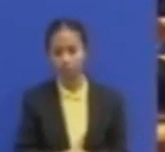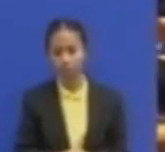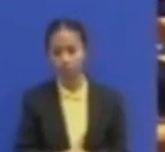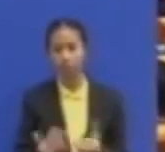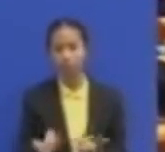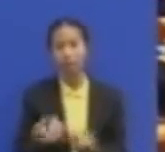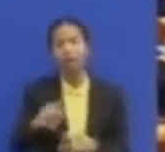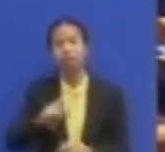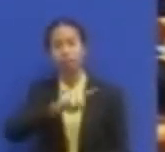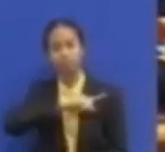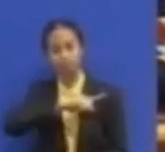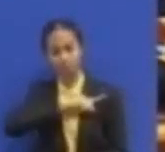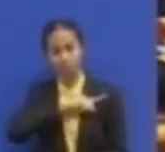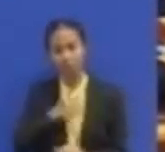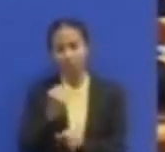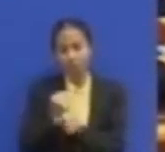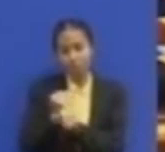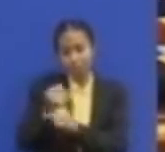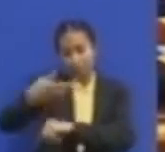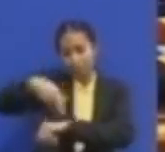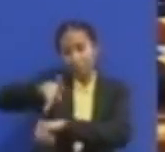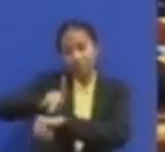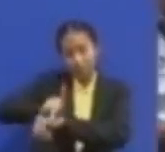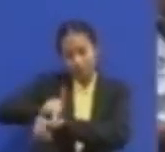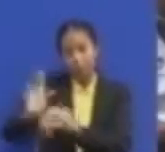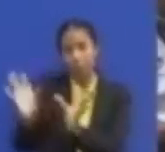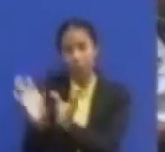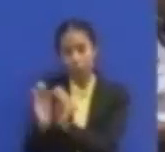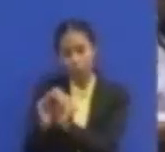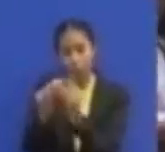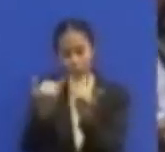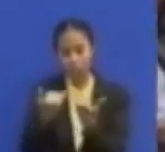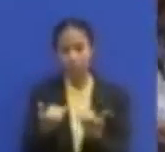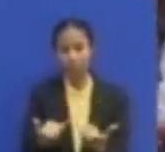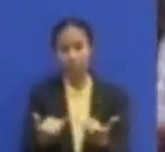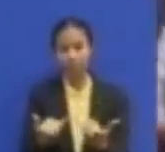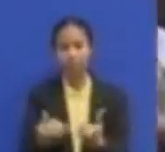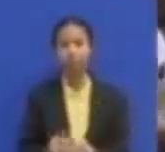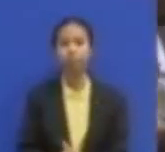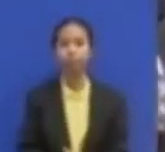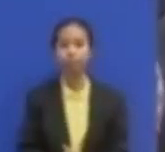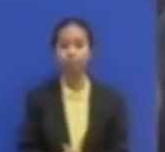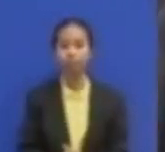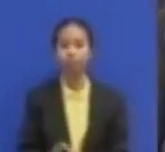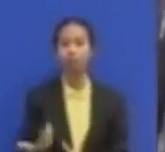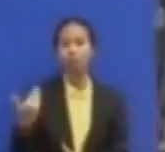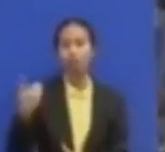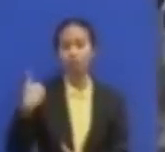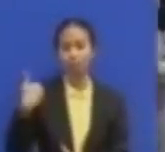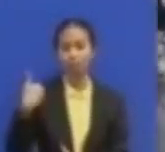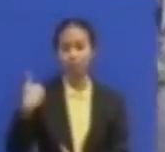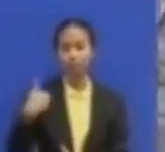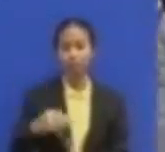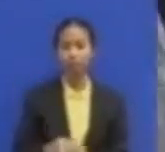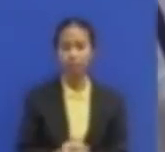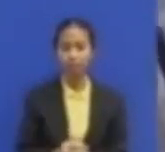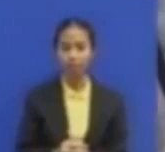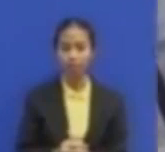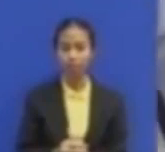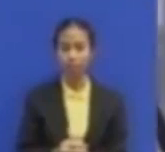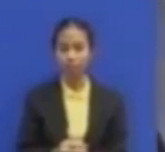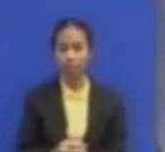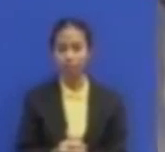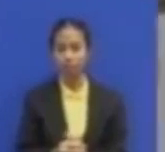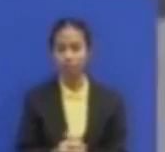นบัลลังก์เป็นประธานการประชุมชั่วคราวนะครับในวันนี้เราก็จะเห็นลีลานะครับที่เขาบอกกันว่าท่